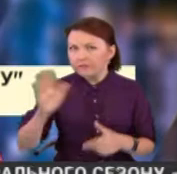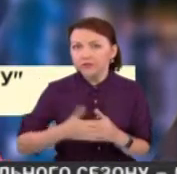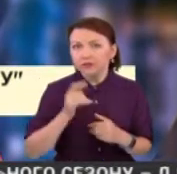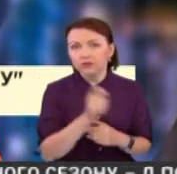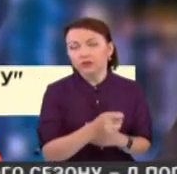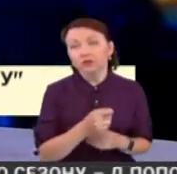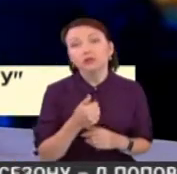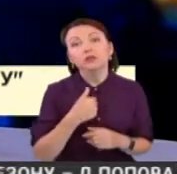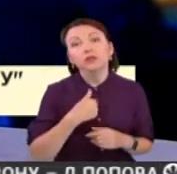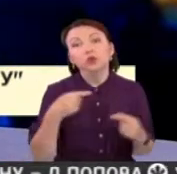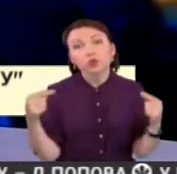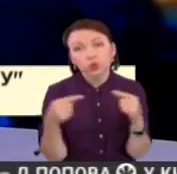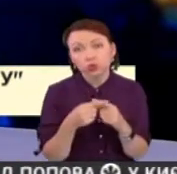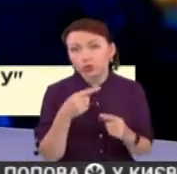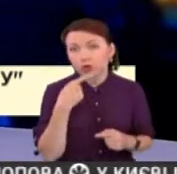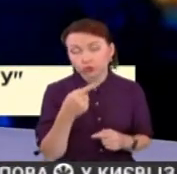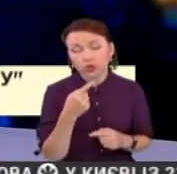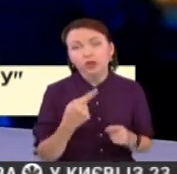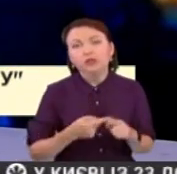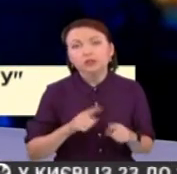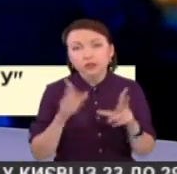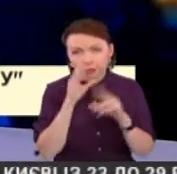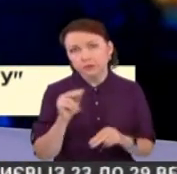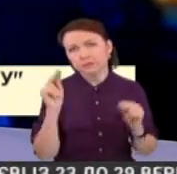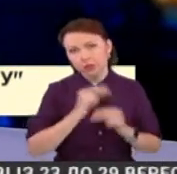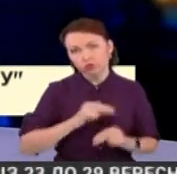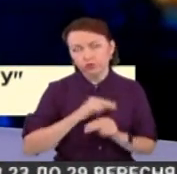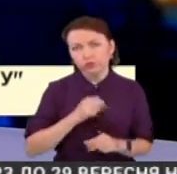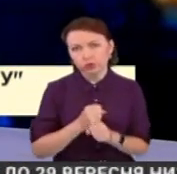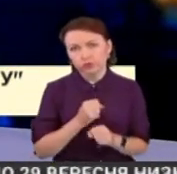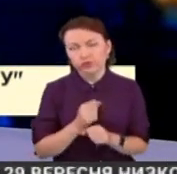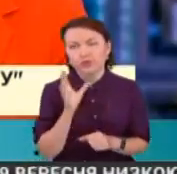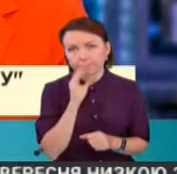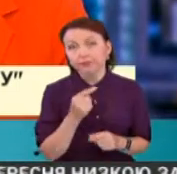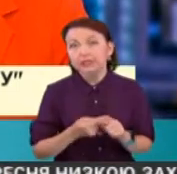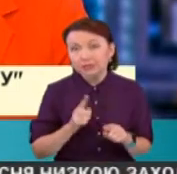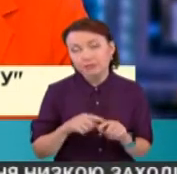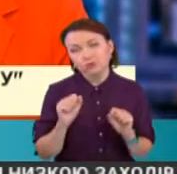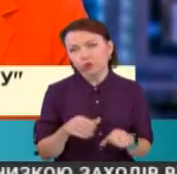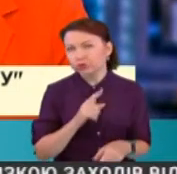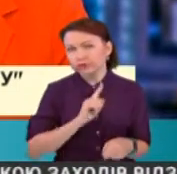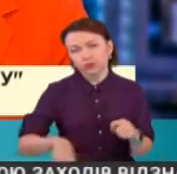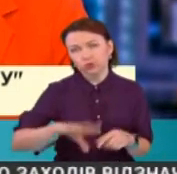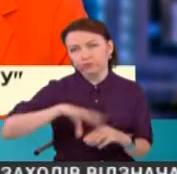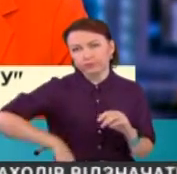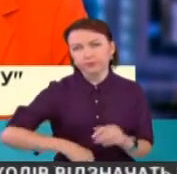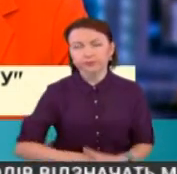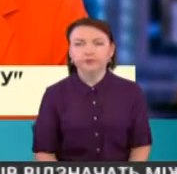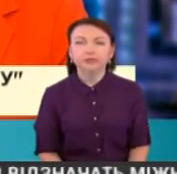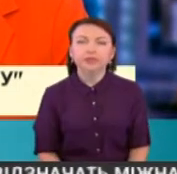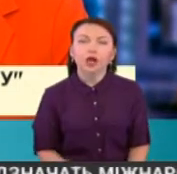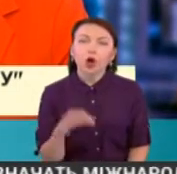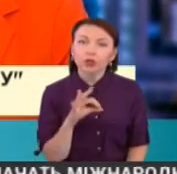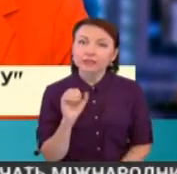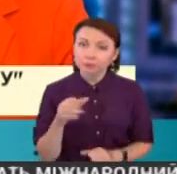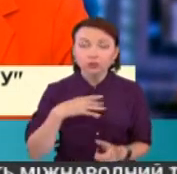я вас запевняю, і це б спрацьовувало кожного разу, з цим можна було б дуже швидко закінчити. Пане Олександре,